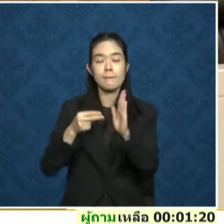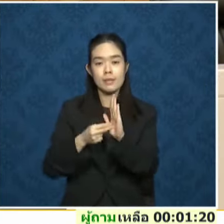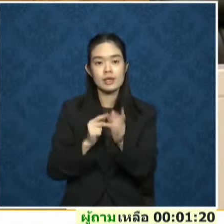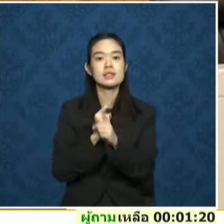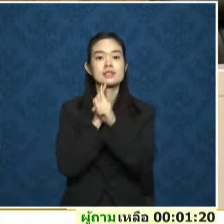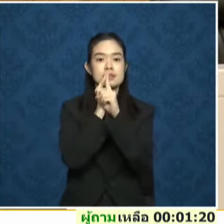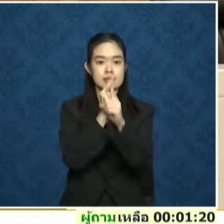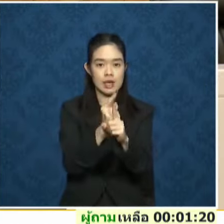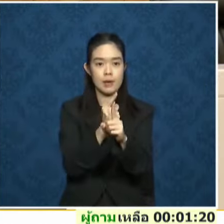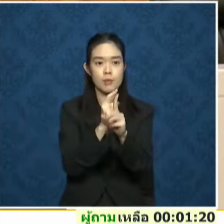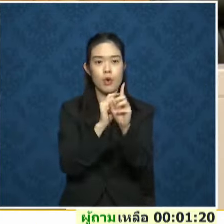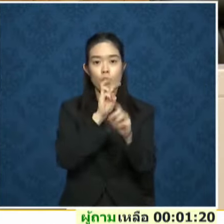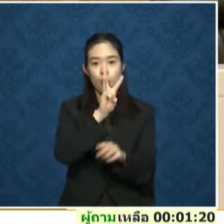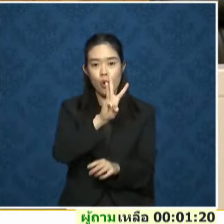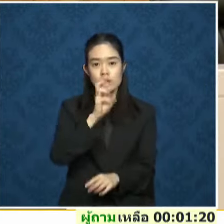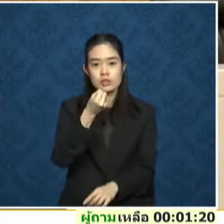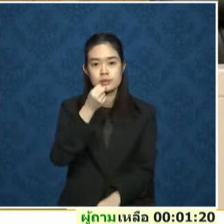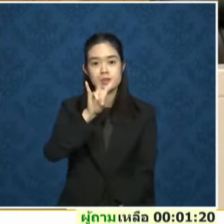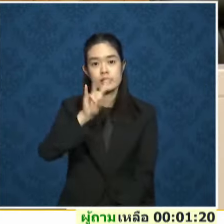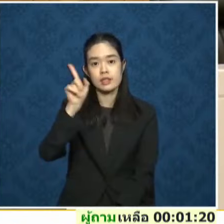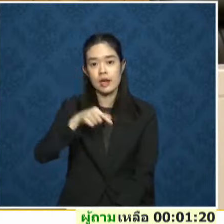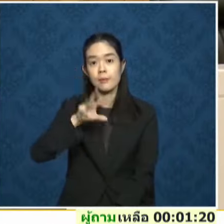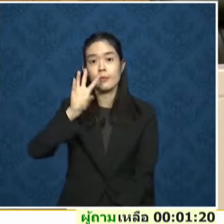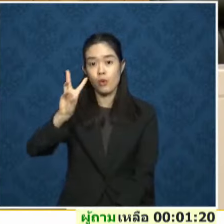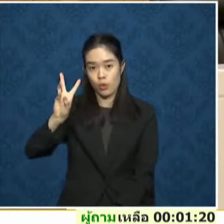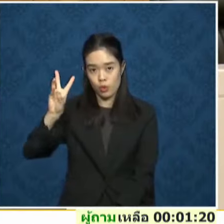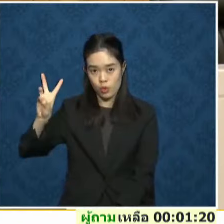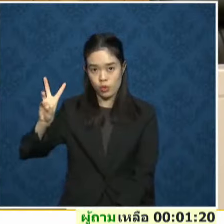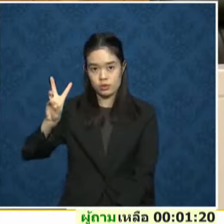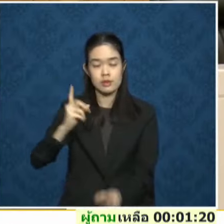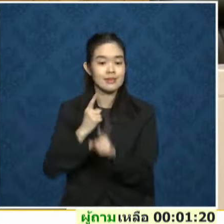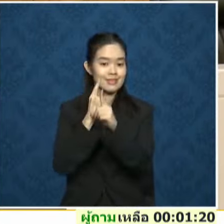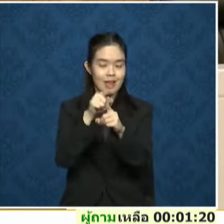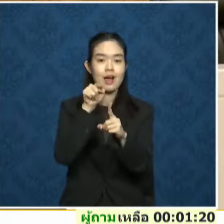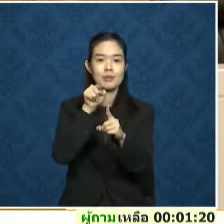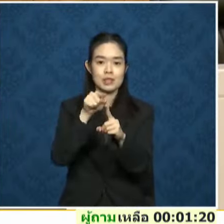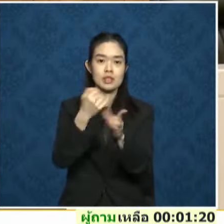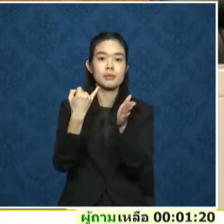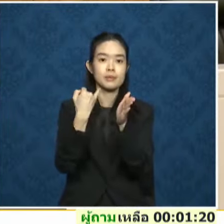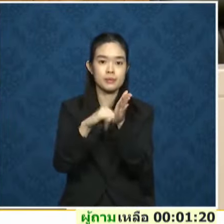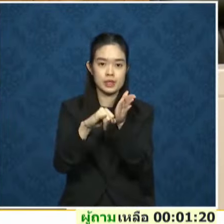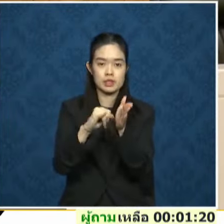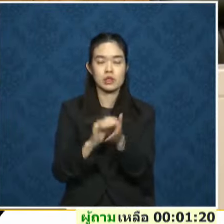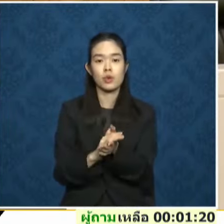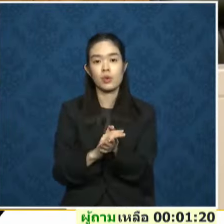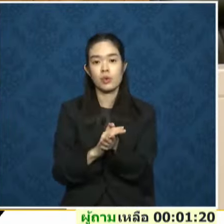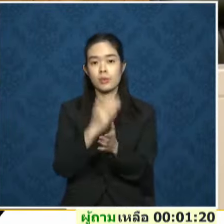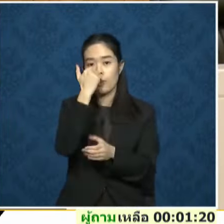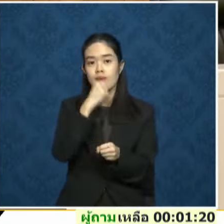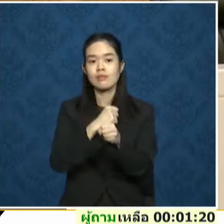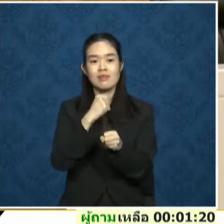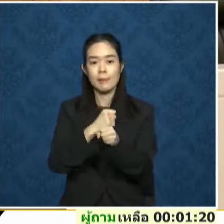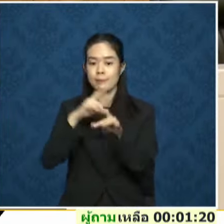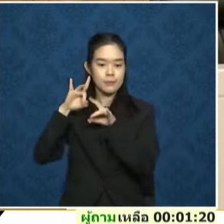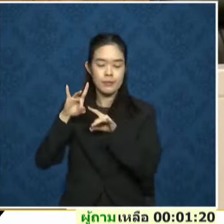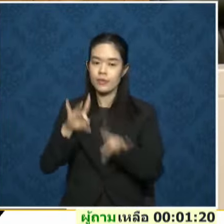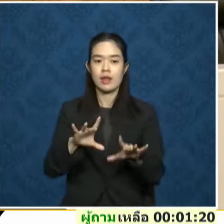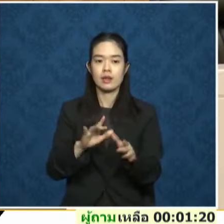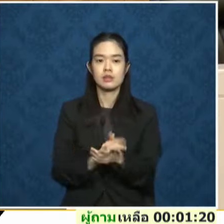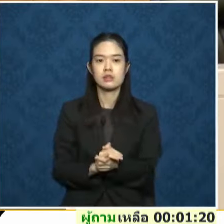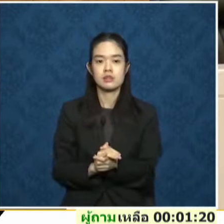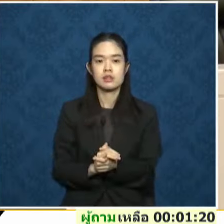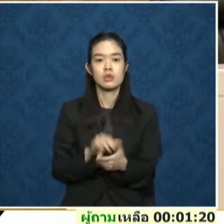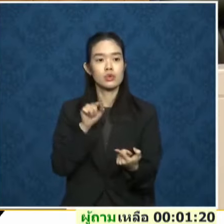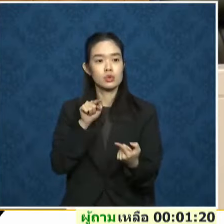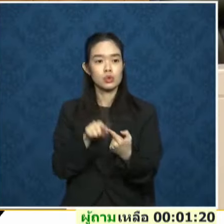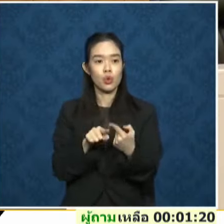ว17/66แน่นอนครับนั่นคือเป็นการกระทำความผิดร้ายแรงแล้วก็เป็นการทุจริ